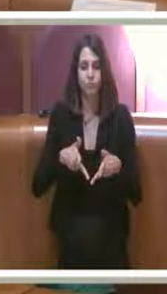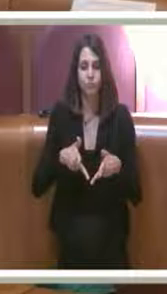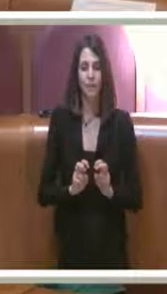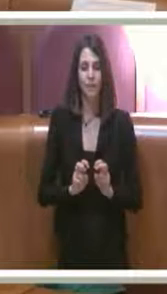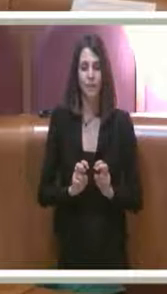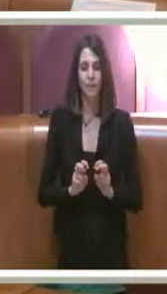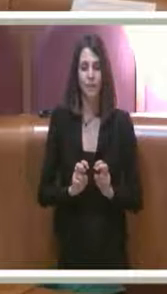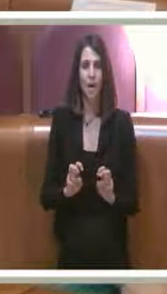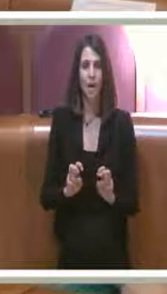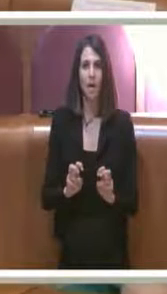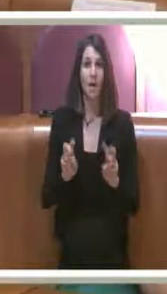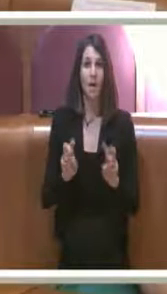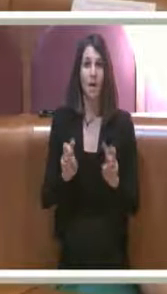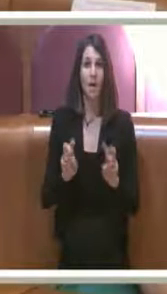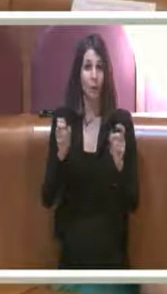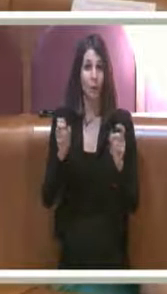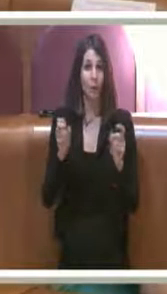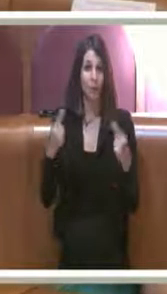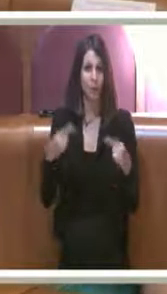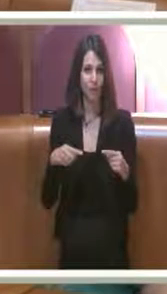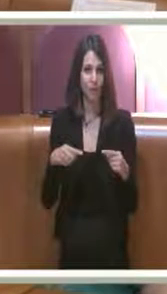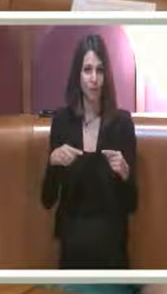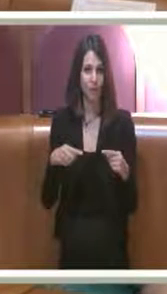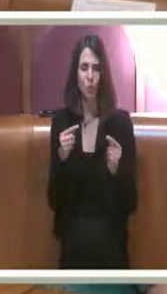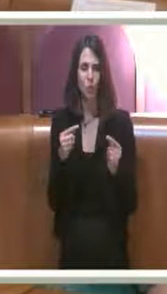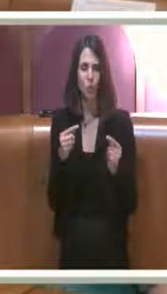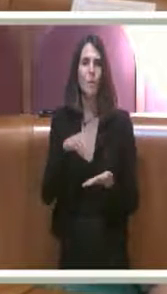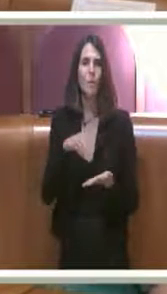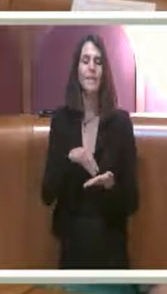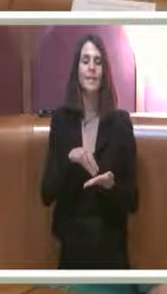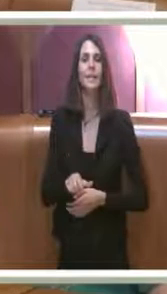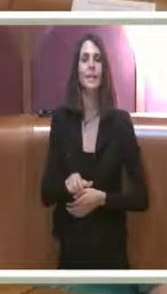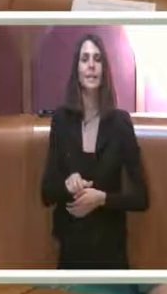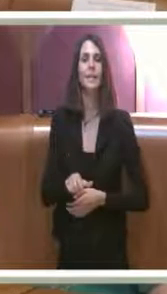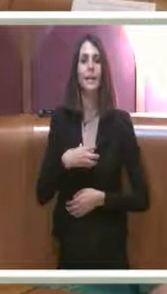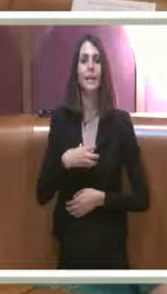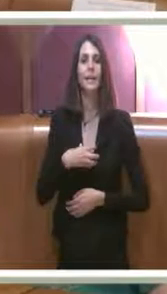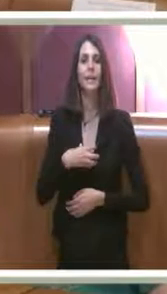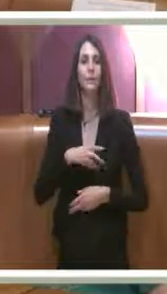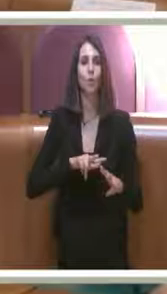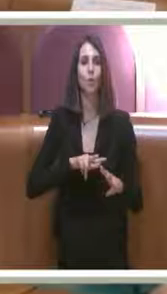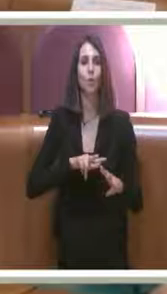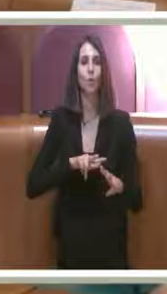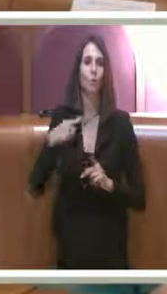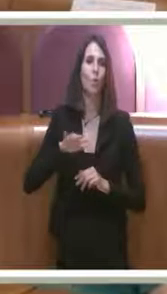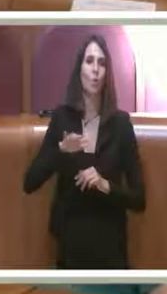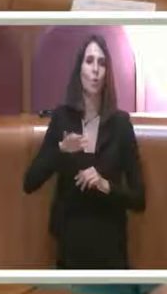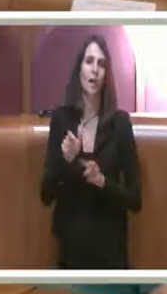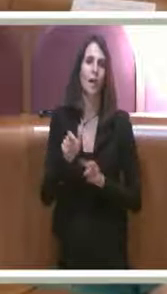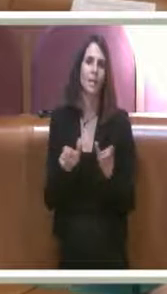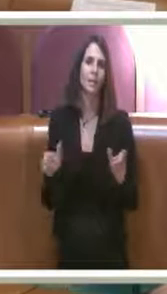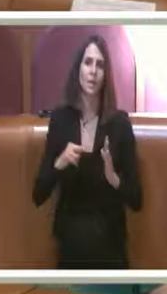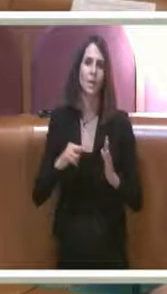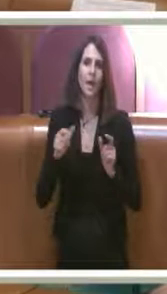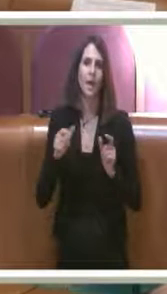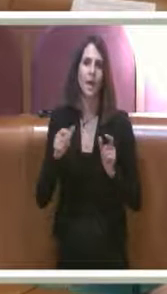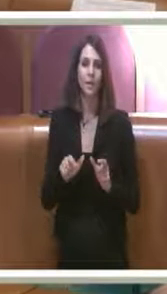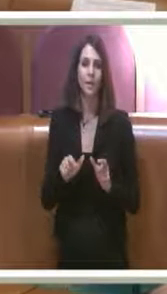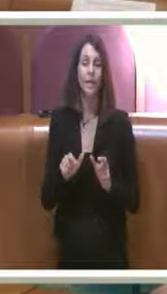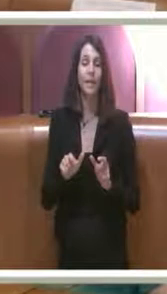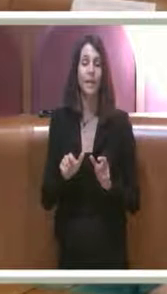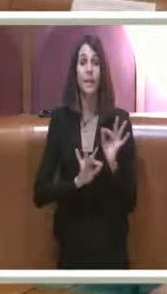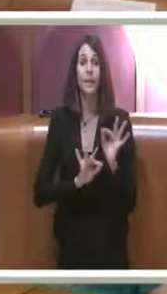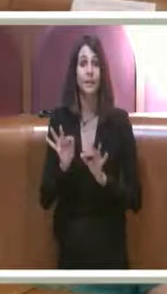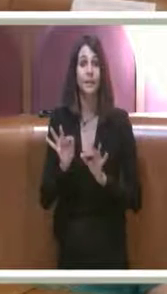che si è avuta proprio riguardo questo argomento, erano presenti l'assessore municipale, altri tecnici, quindi questa situazione